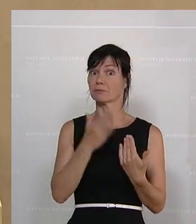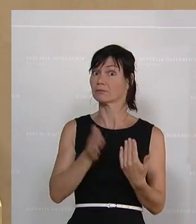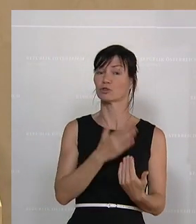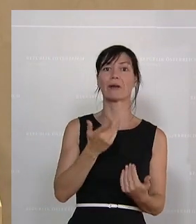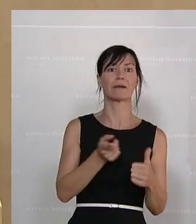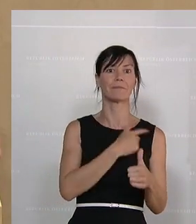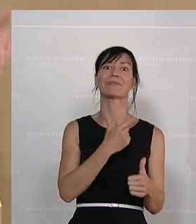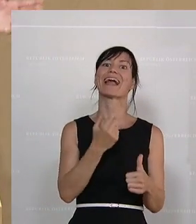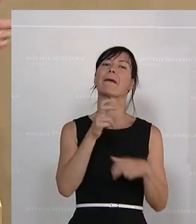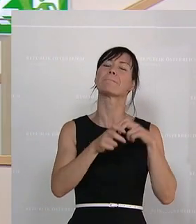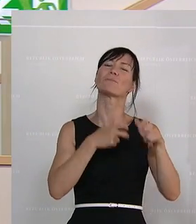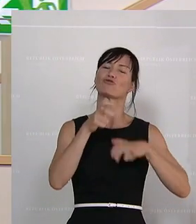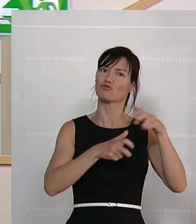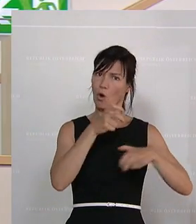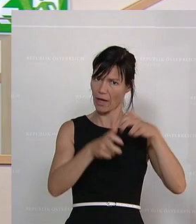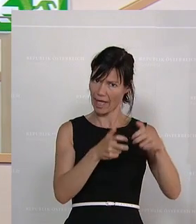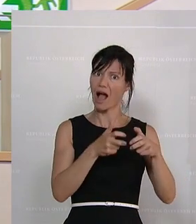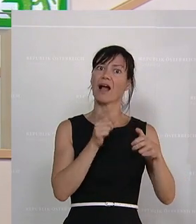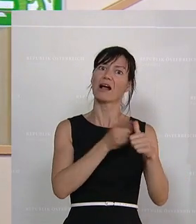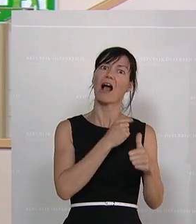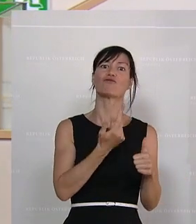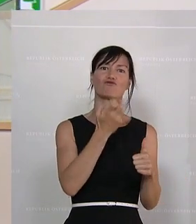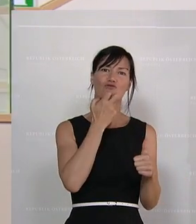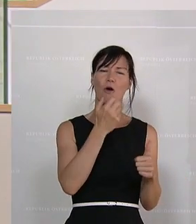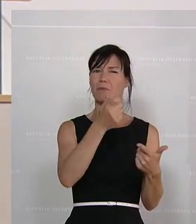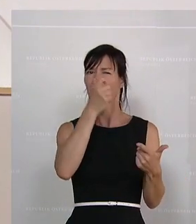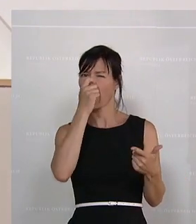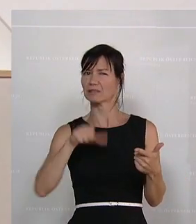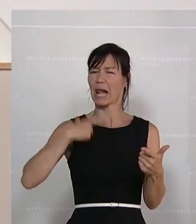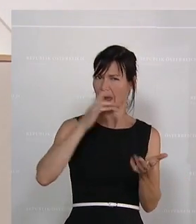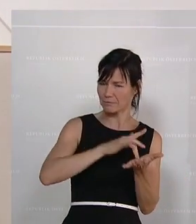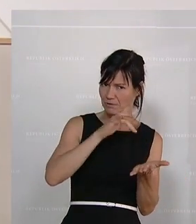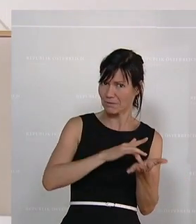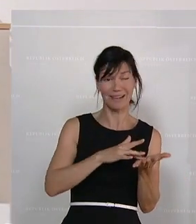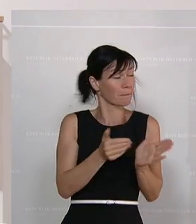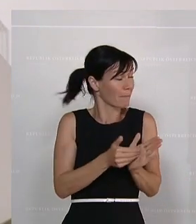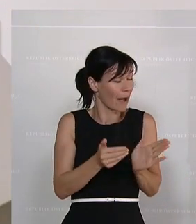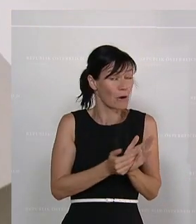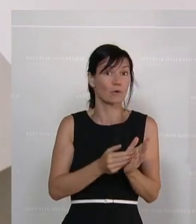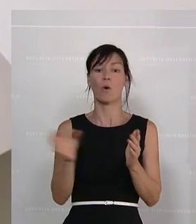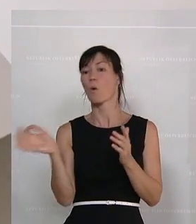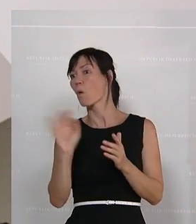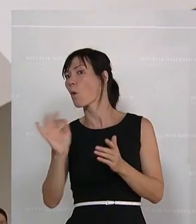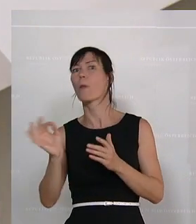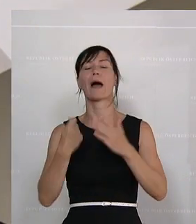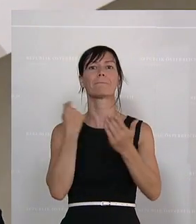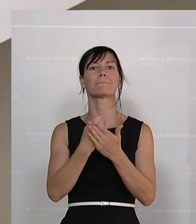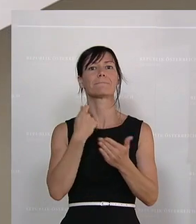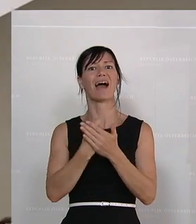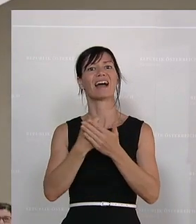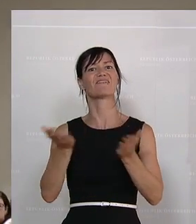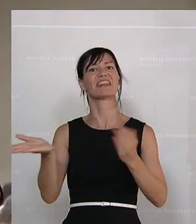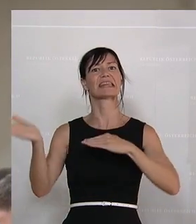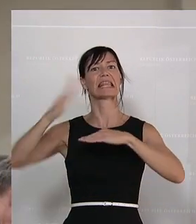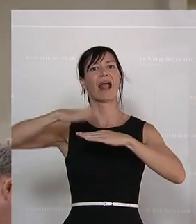sprit und lebensmittel oder preis deckel sind eine dringend erforderliche notbremse die österreich so dringend jetzt